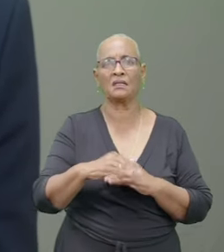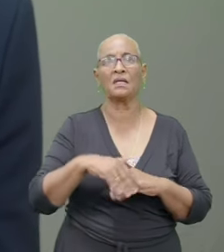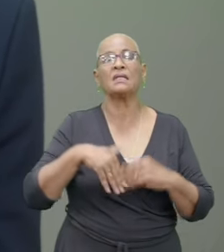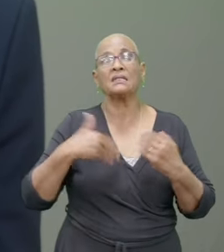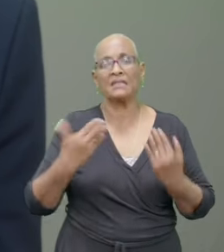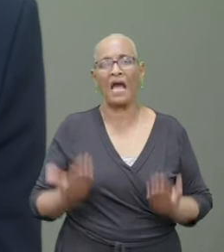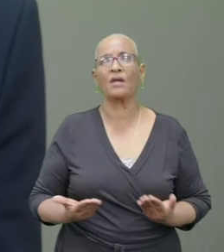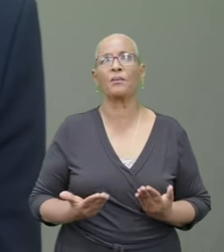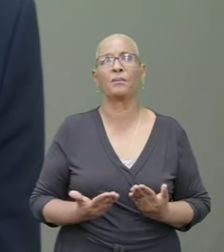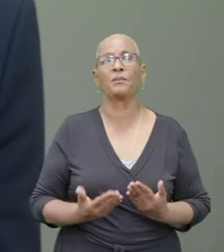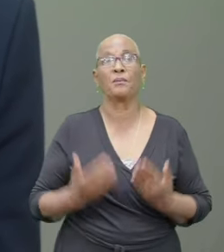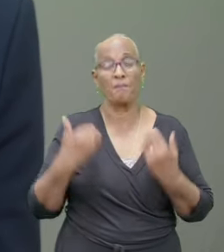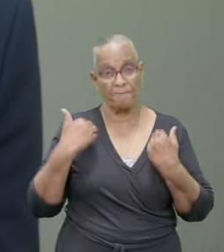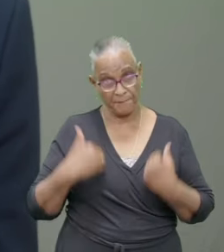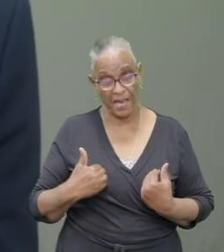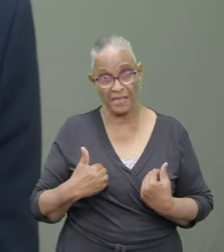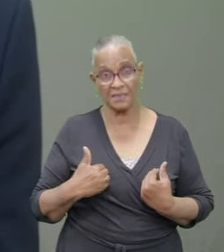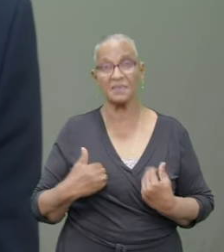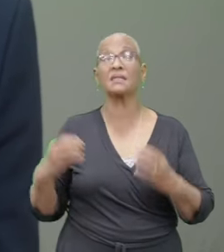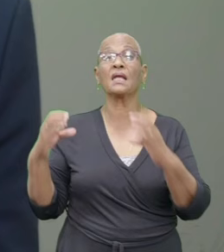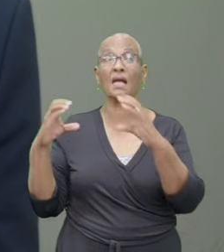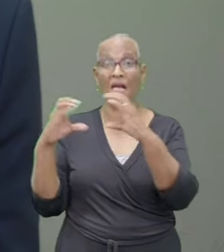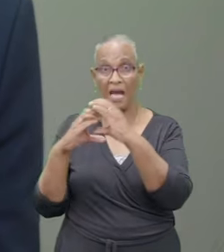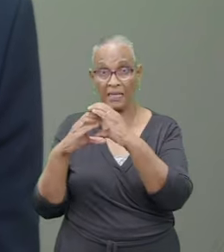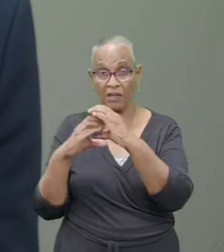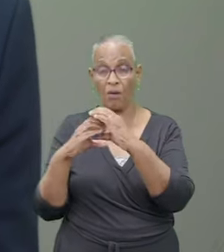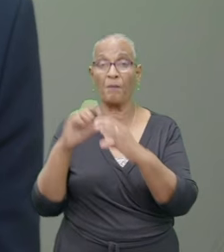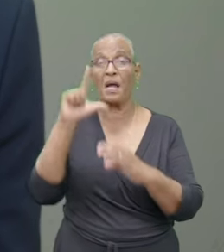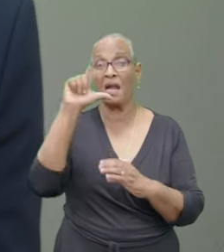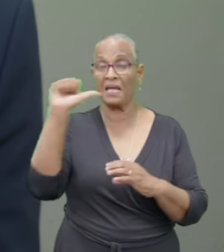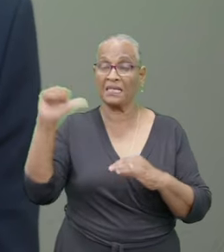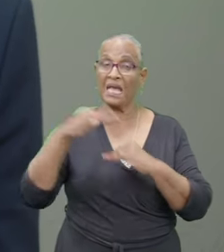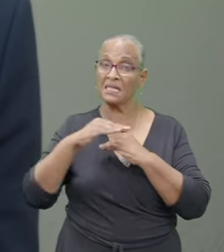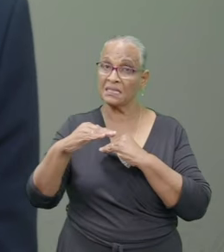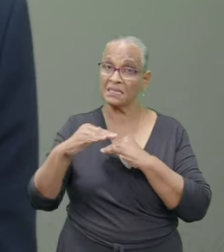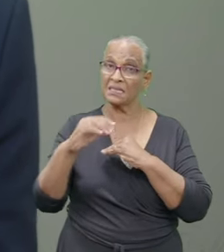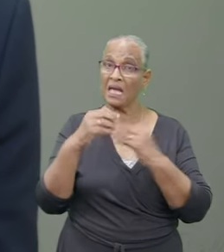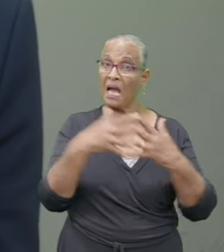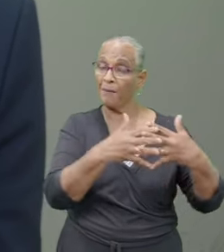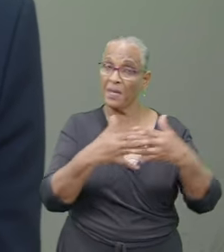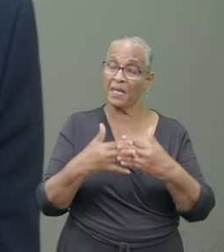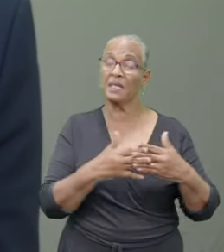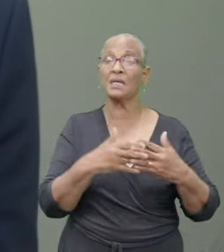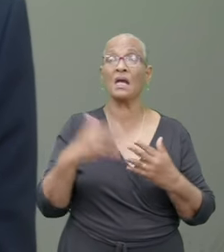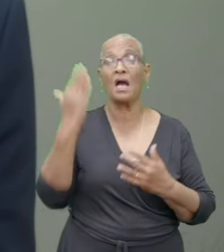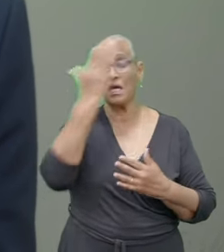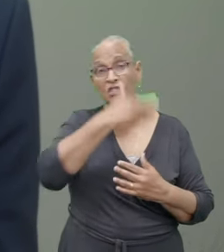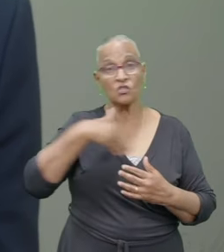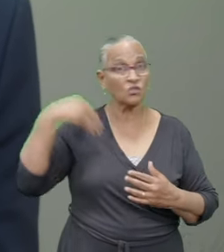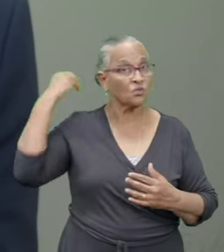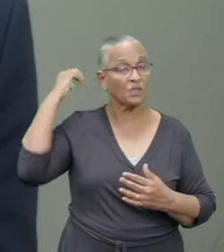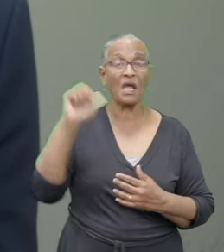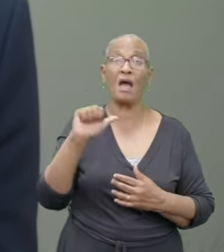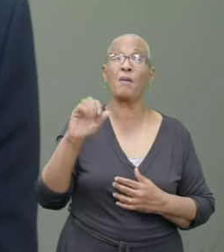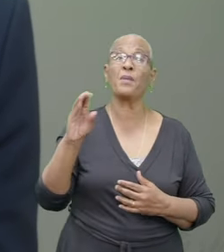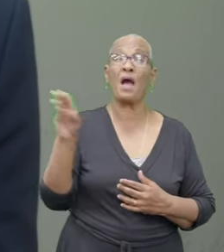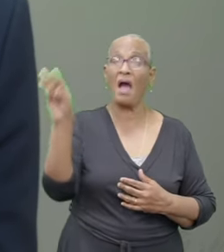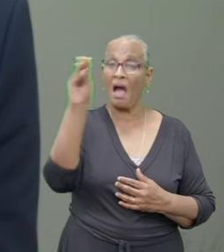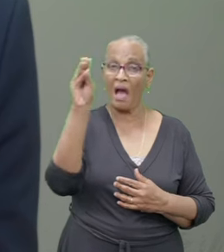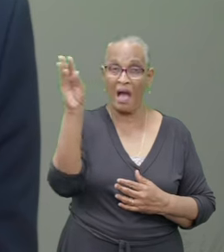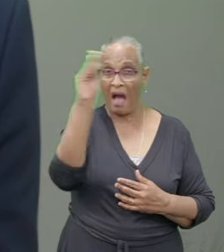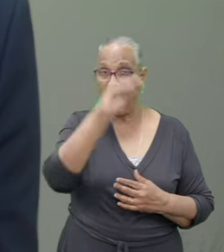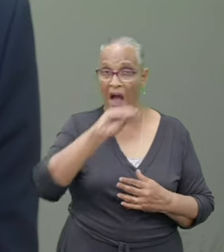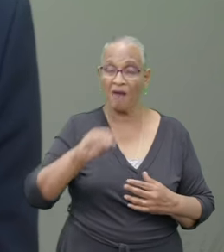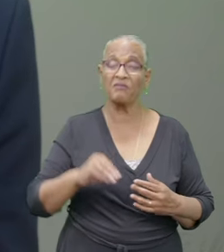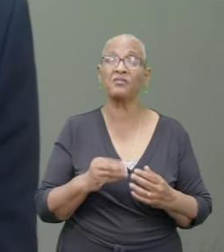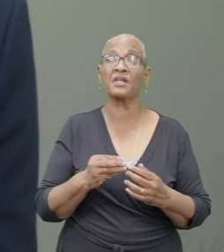ziet dat met name in het Caribisch gebied, Latijns-Amerika, Suriname, maar ook in Afrika en Azië er vooral heel